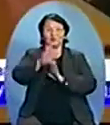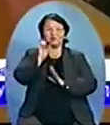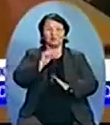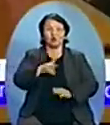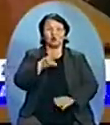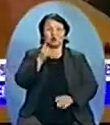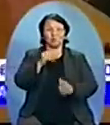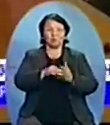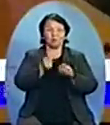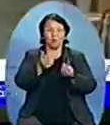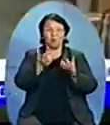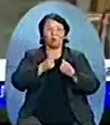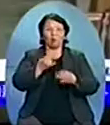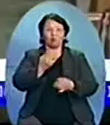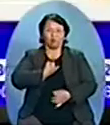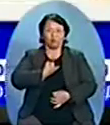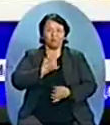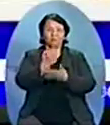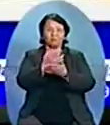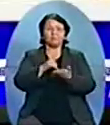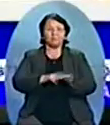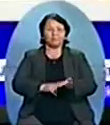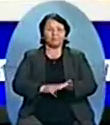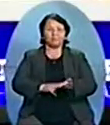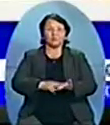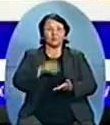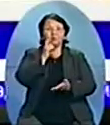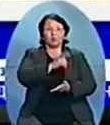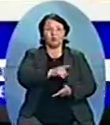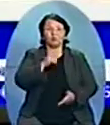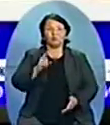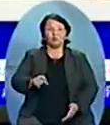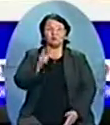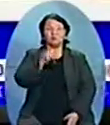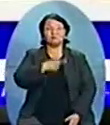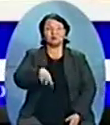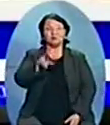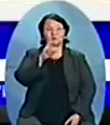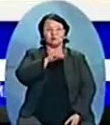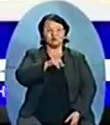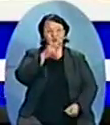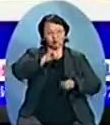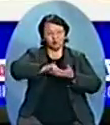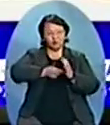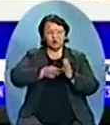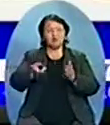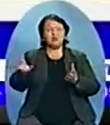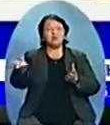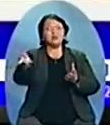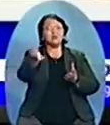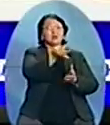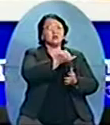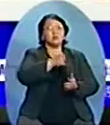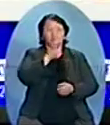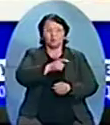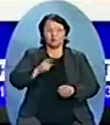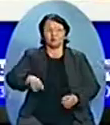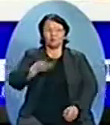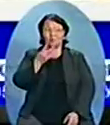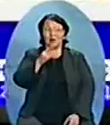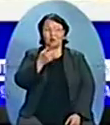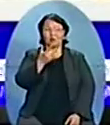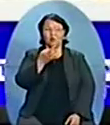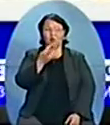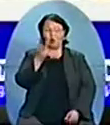чадаагүй гэдэг юм байна. Тэр хүмүүсийн хэмжээнд тооцоо судалгаа гаргаад 2013 оны улсын төсөв дээр